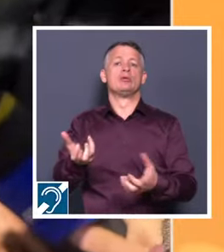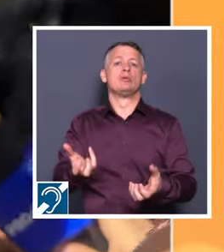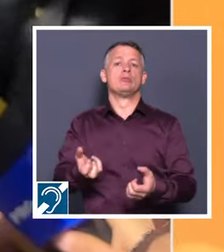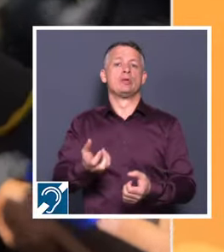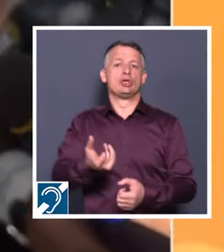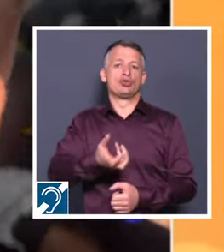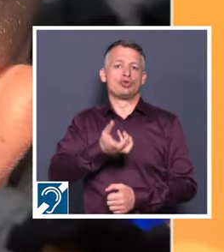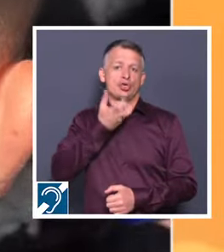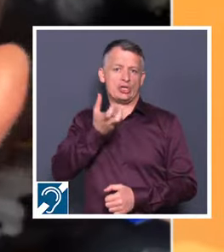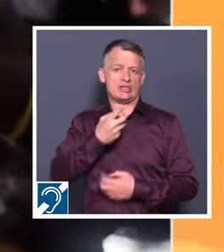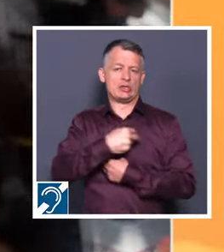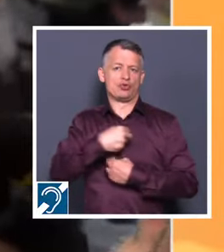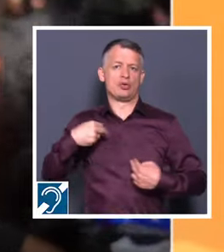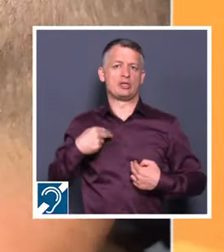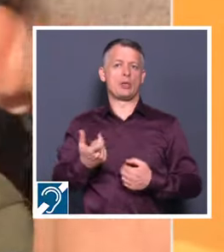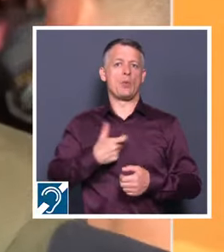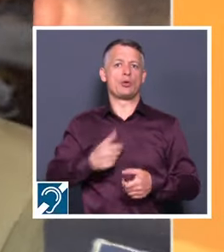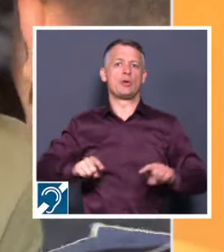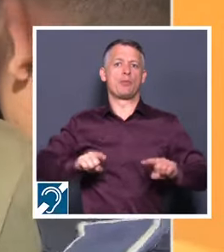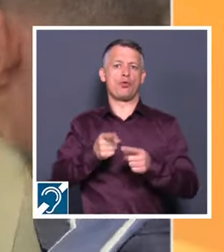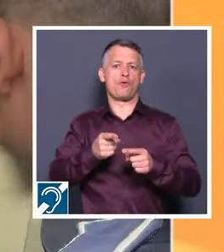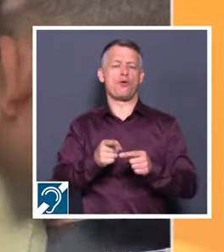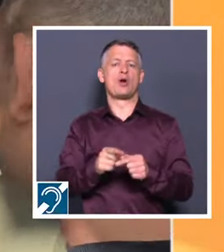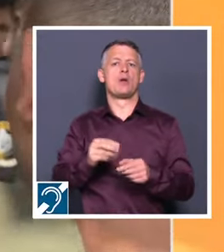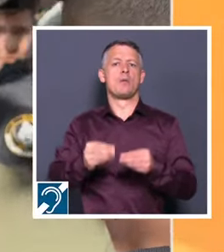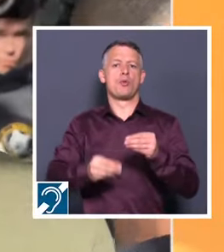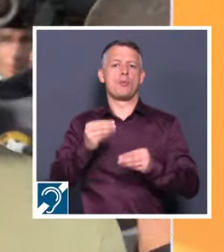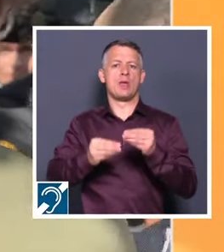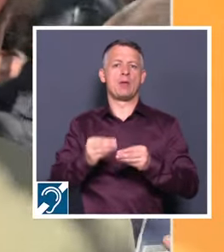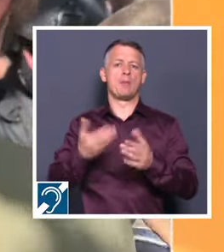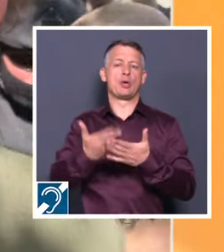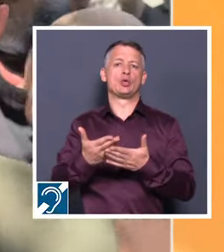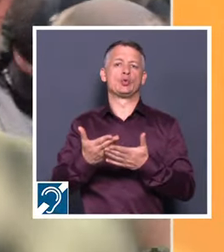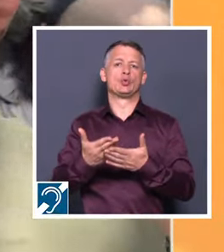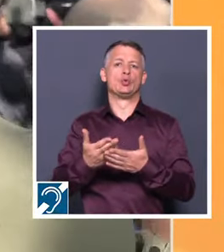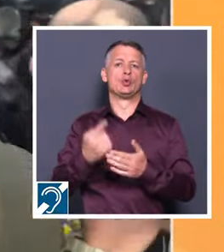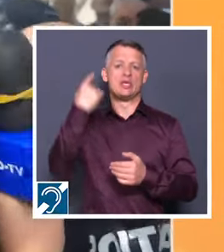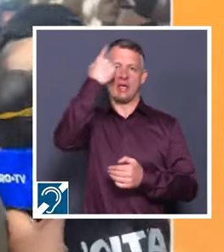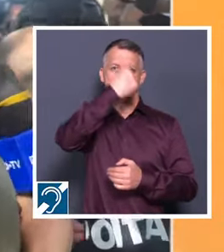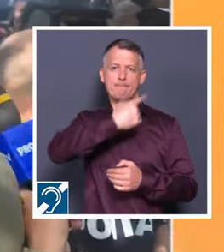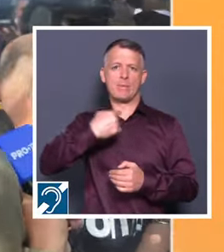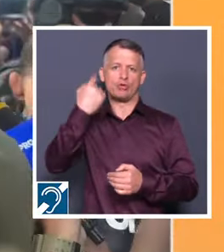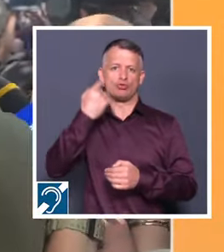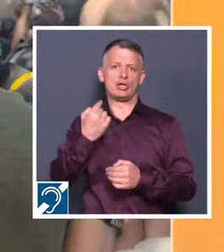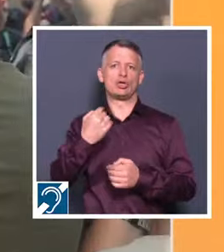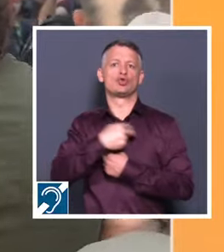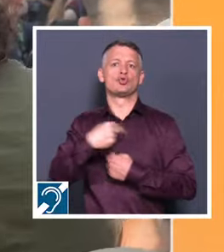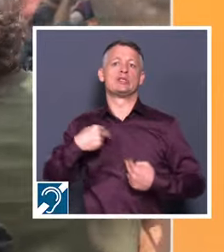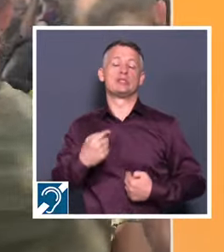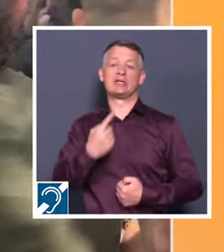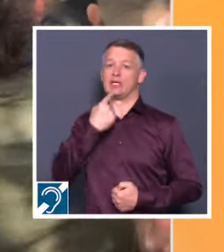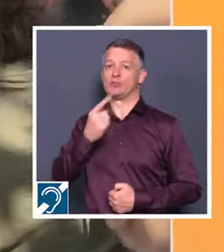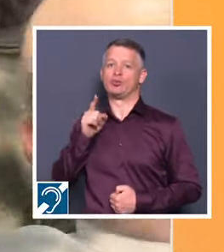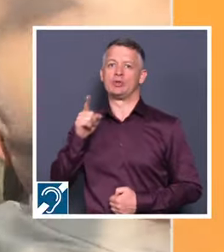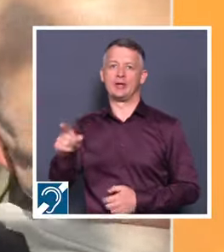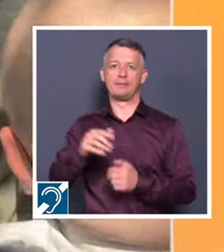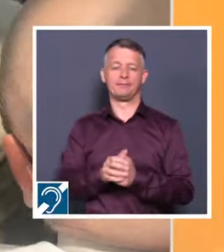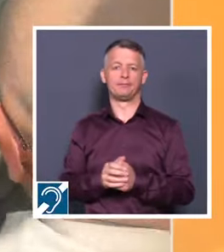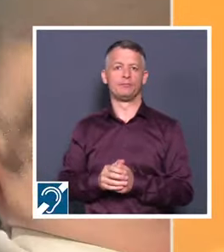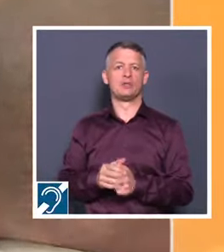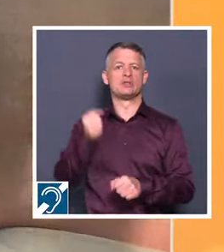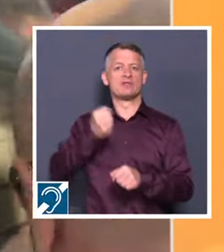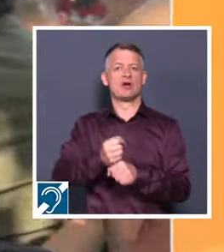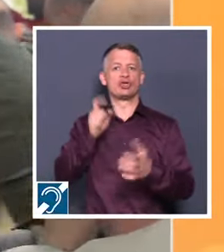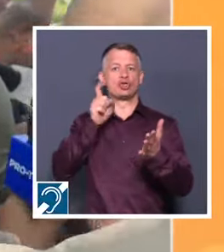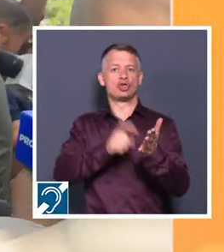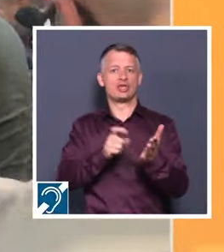și pe de altă parte ar putea aduce atingere gravă justiției, prestigiului justiției, susțin aceștia. Așa cum spuneam, este în desfășurare